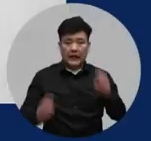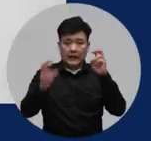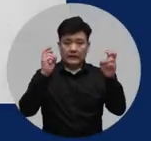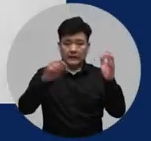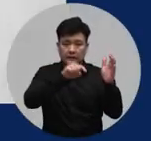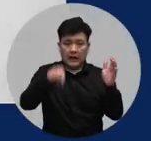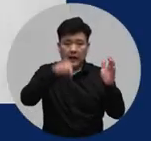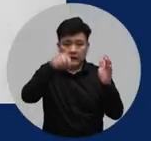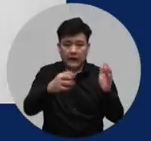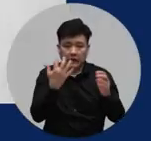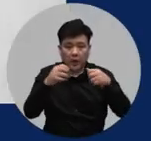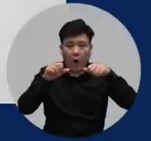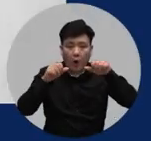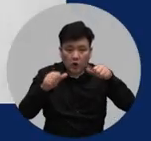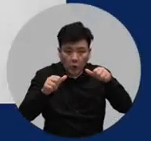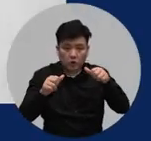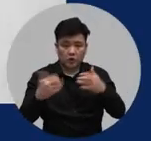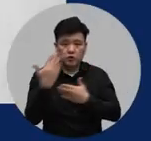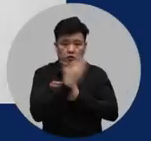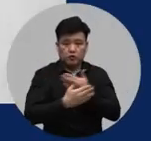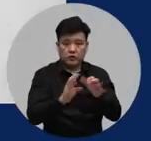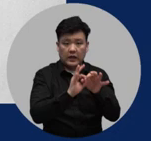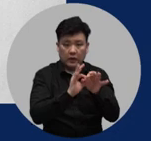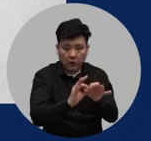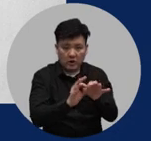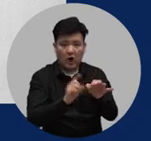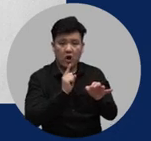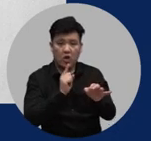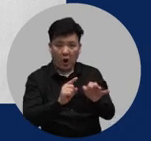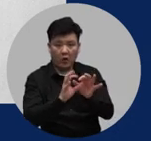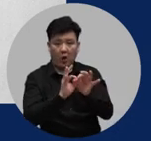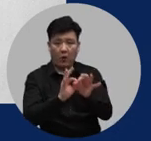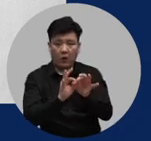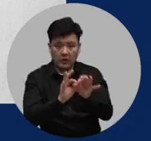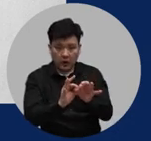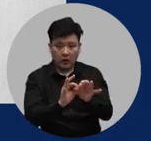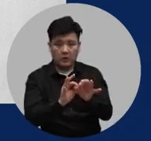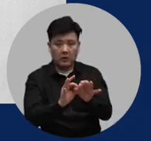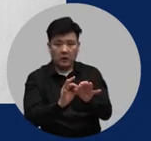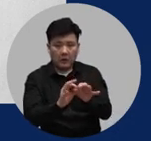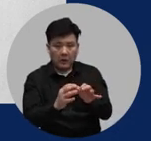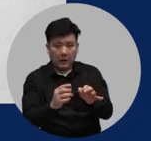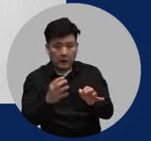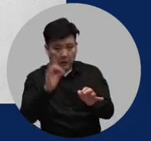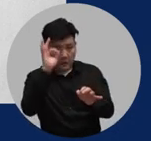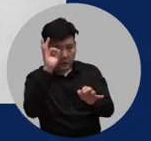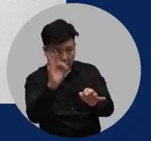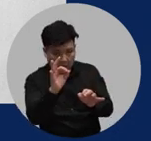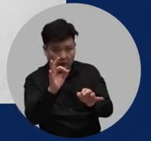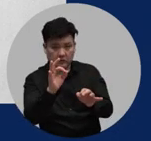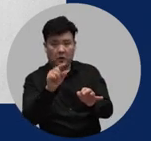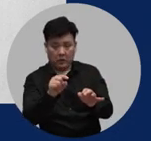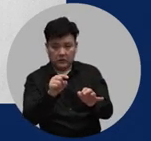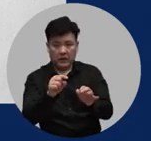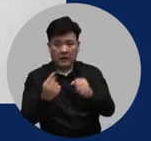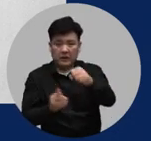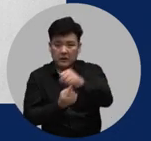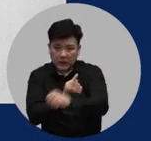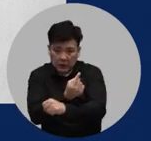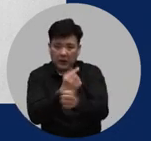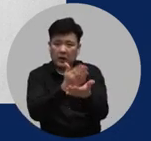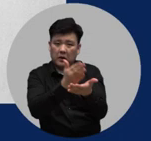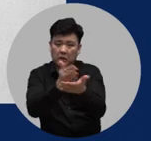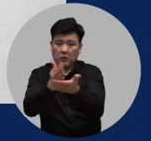직장 내 성희롱은 크게 육체적 성희롱, 언어적 성희롱, 시각적 성희롱, 기타 성희롱으로 구분할